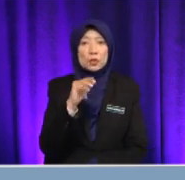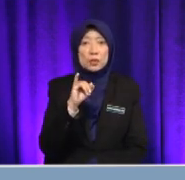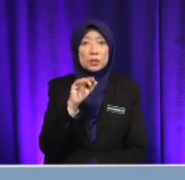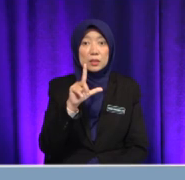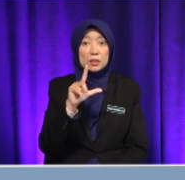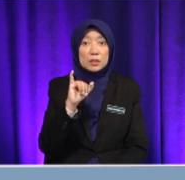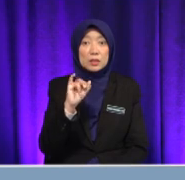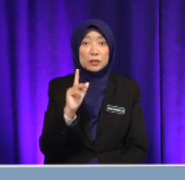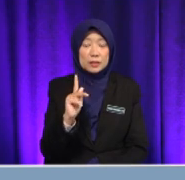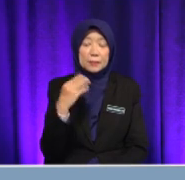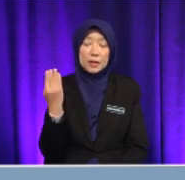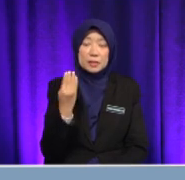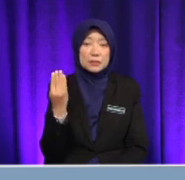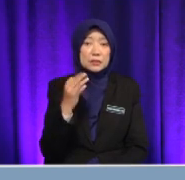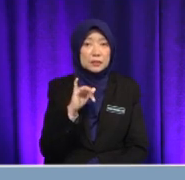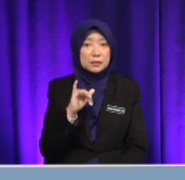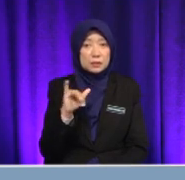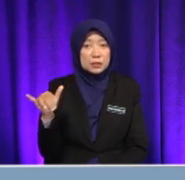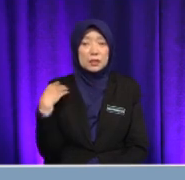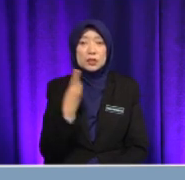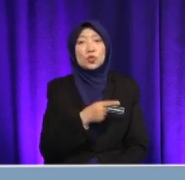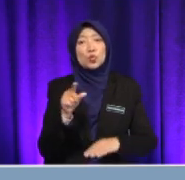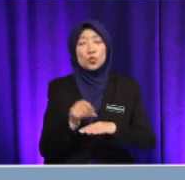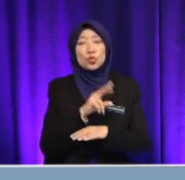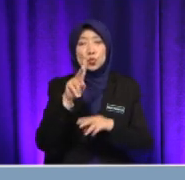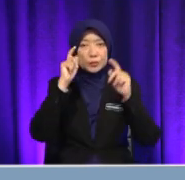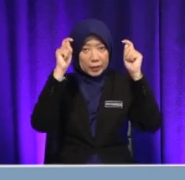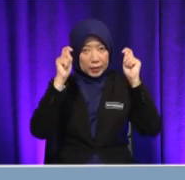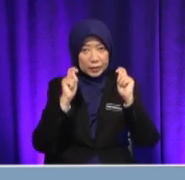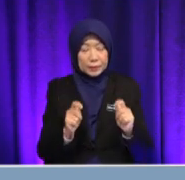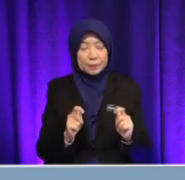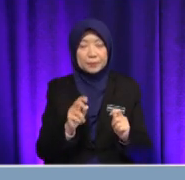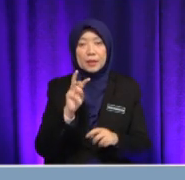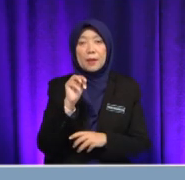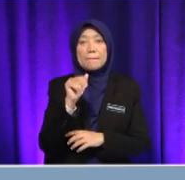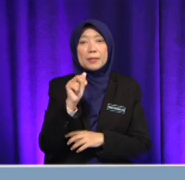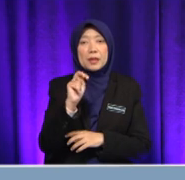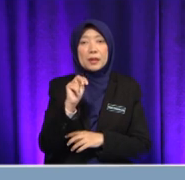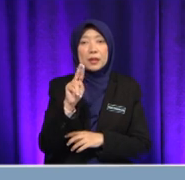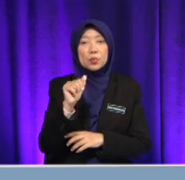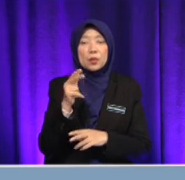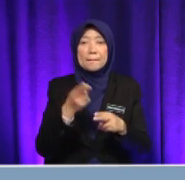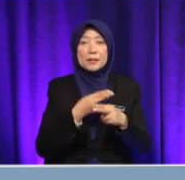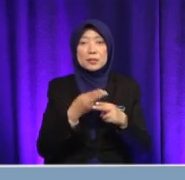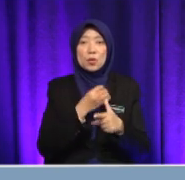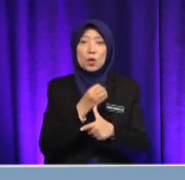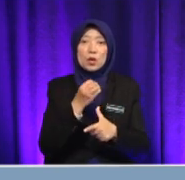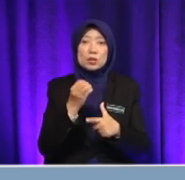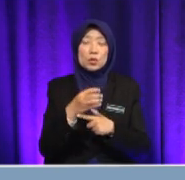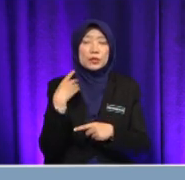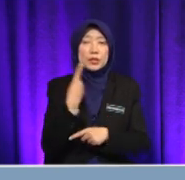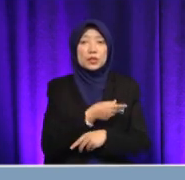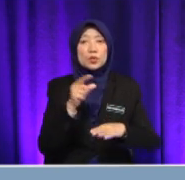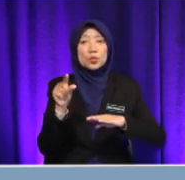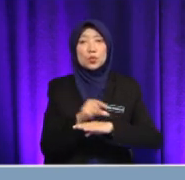Biasanya kita menggunakan dua teknik sama ada teknik menua kita menggunakan pisau dan juga teknik yang